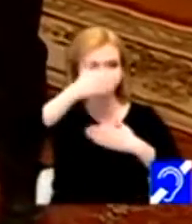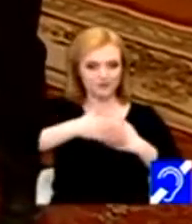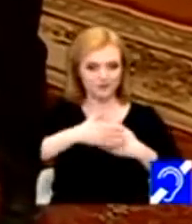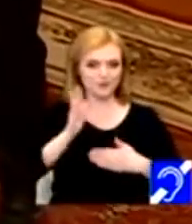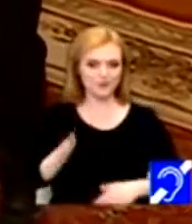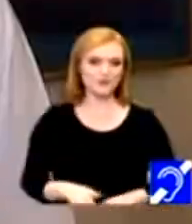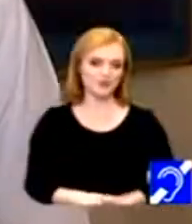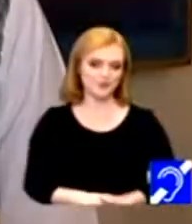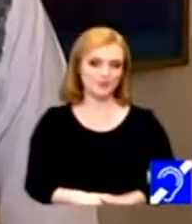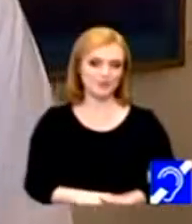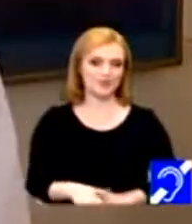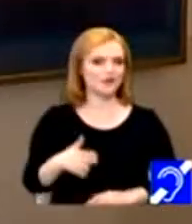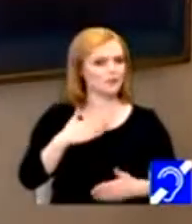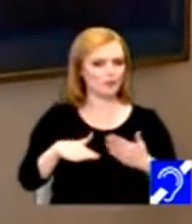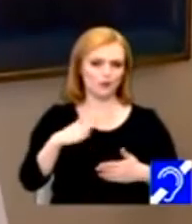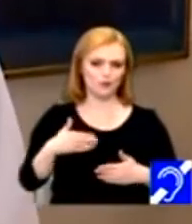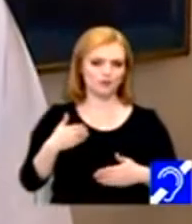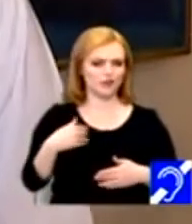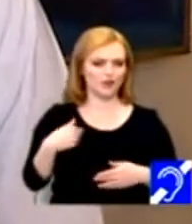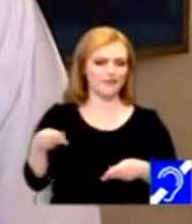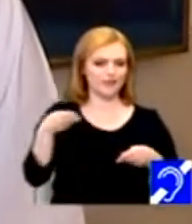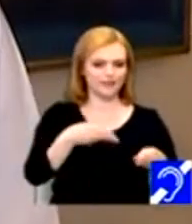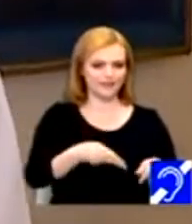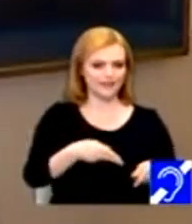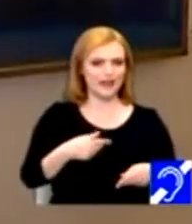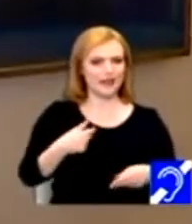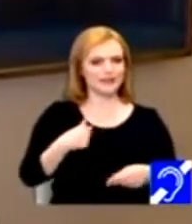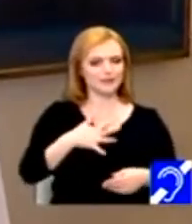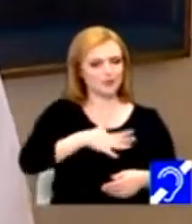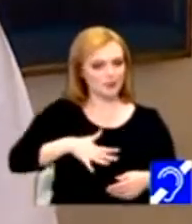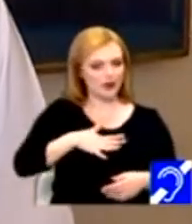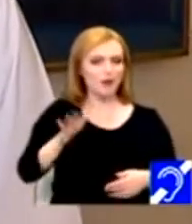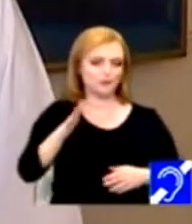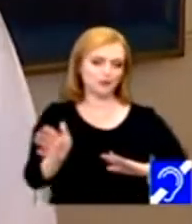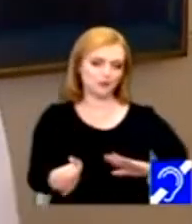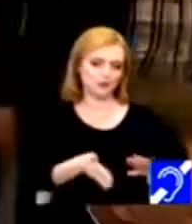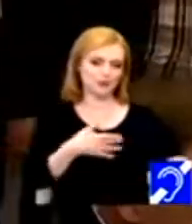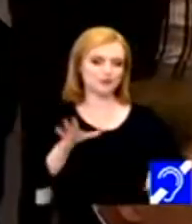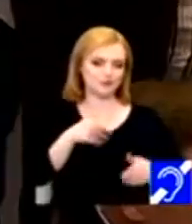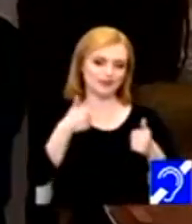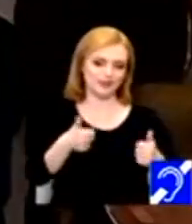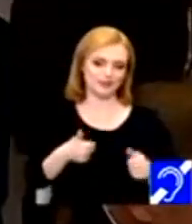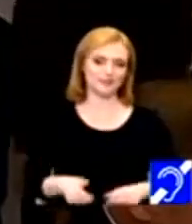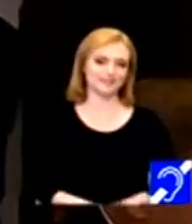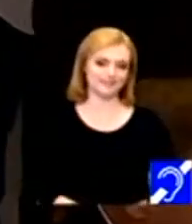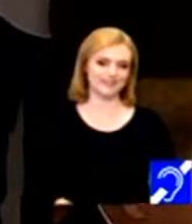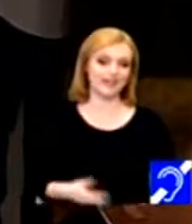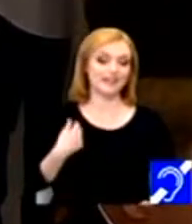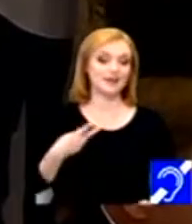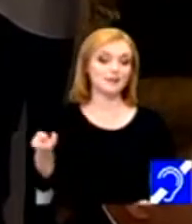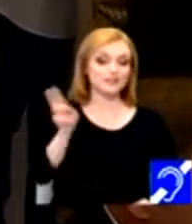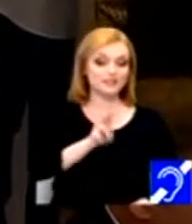moment când am venit la ambasadă. Emoțiile au fost mari, dar după asta a trecut și totul a fost bine. Am venit aici să le